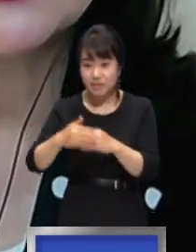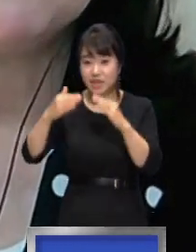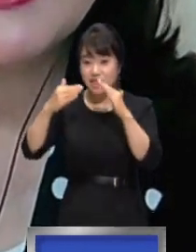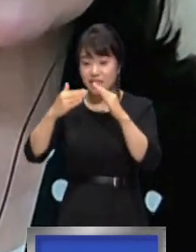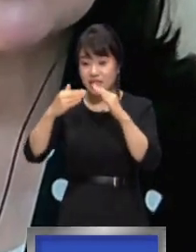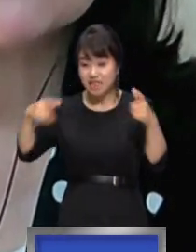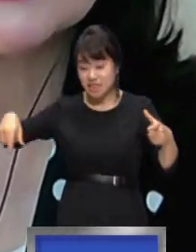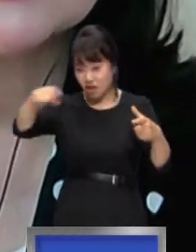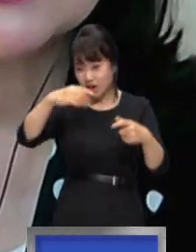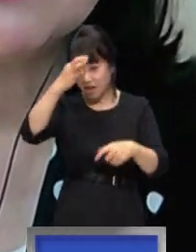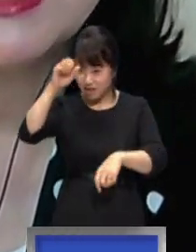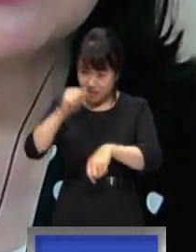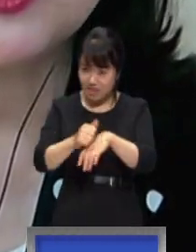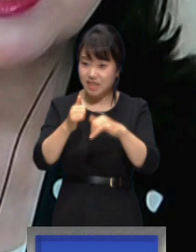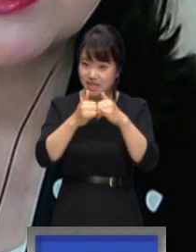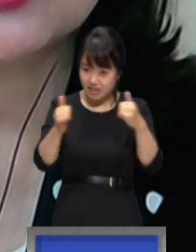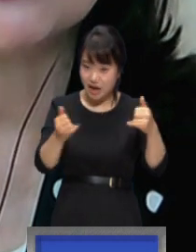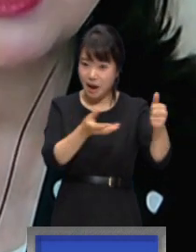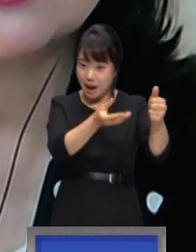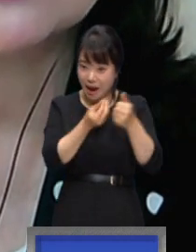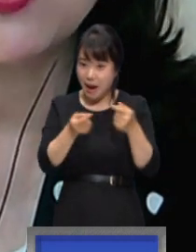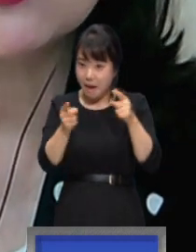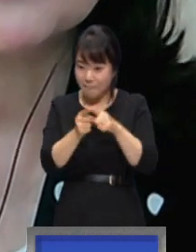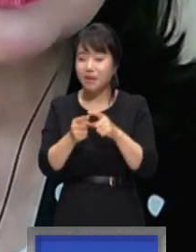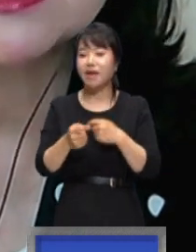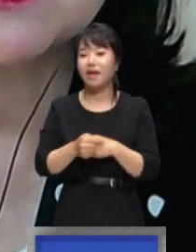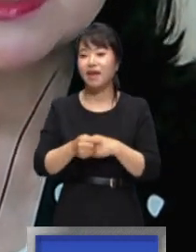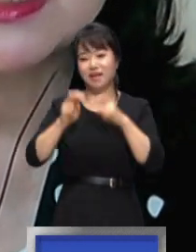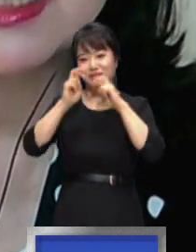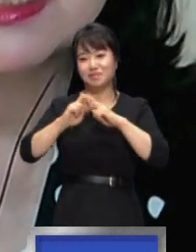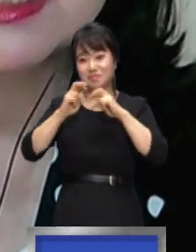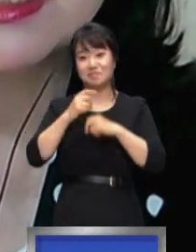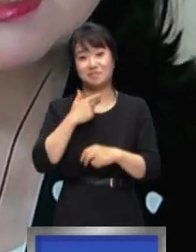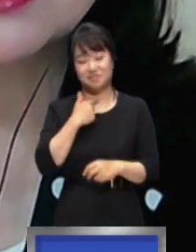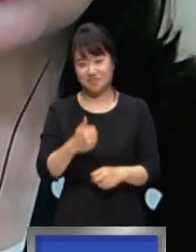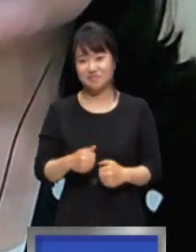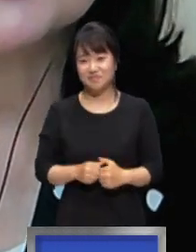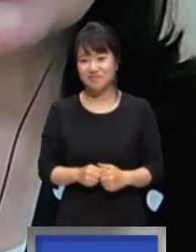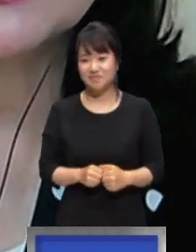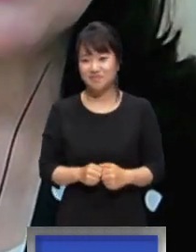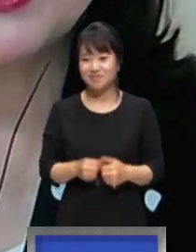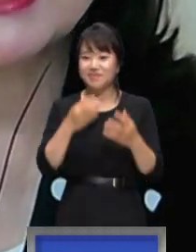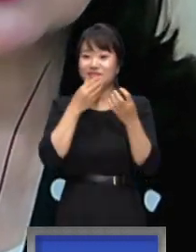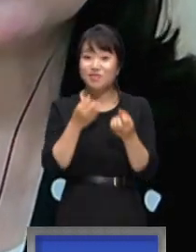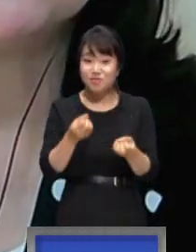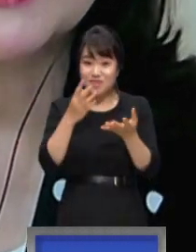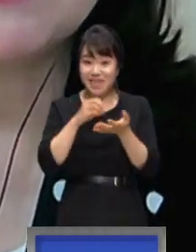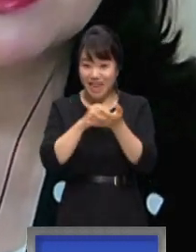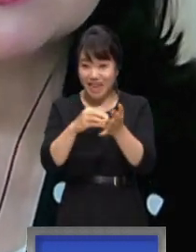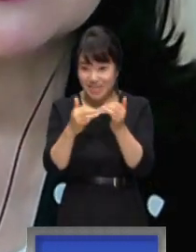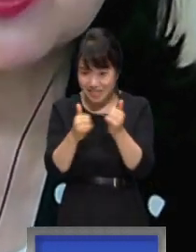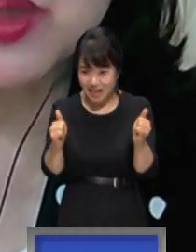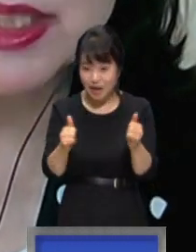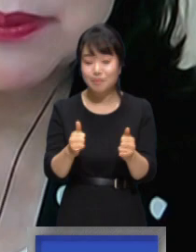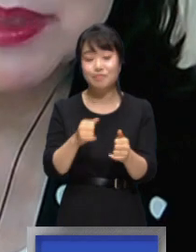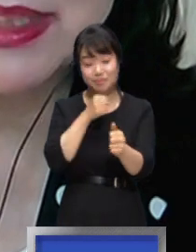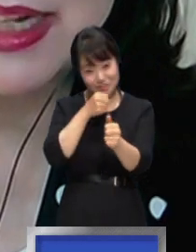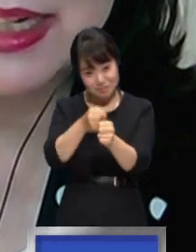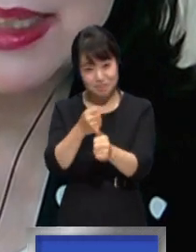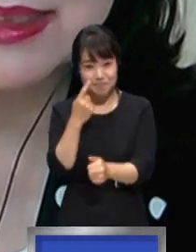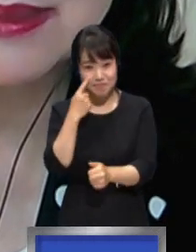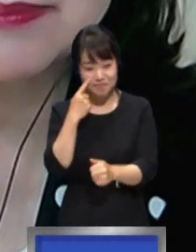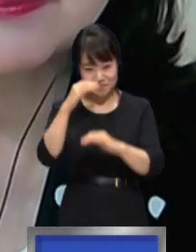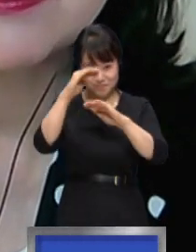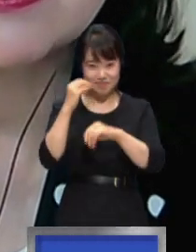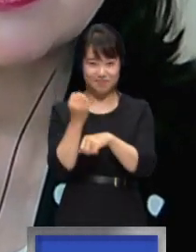음악인 백성관님이 합류해서 무대를 더 빛냈습니다. 축제에 참여한 주민의 말을 들어보겠습니다.